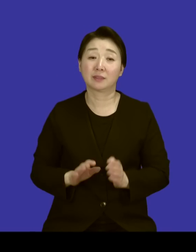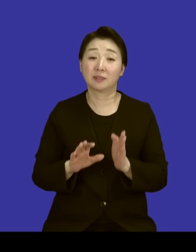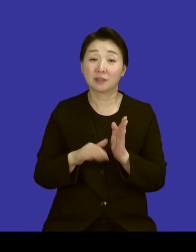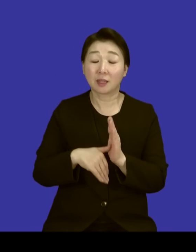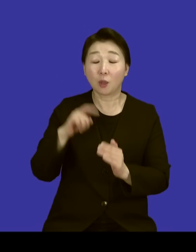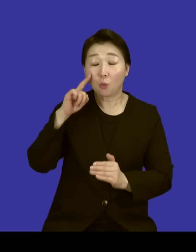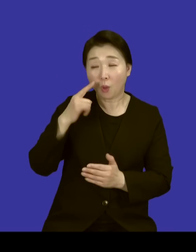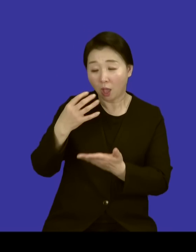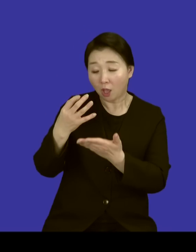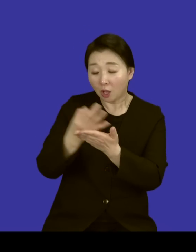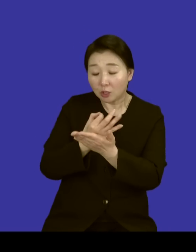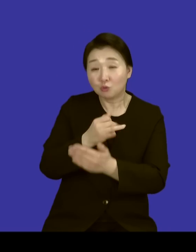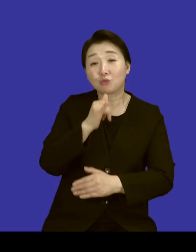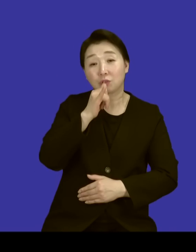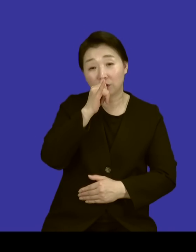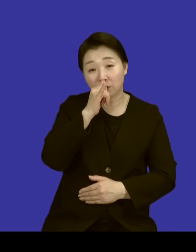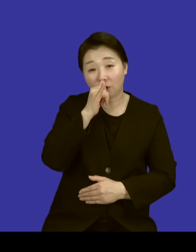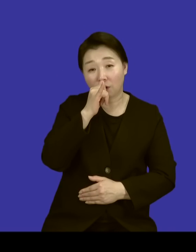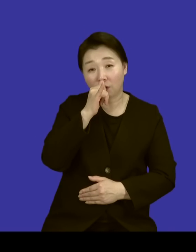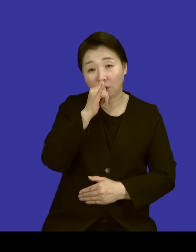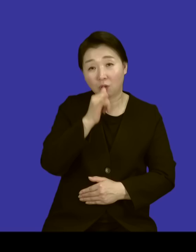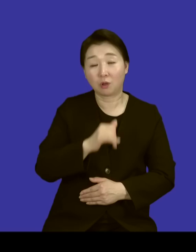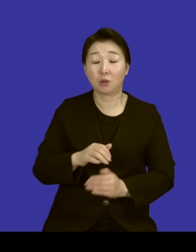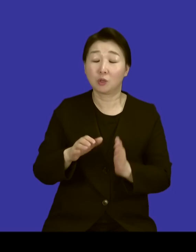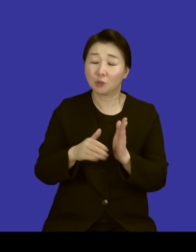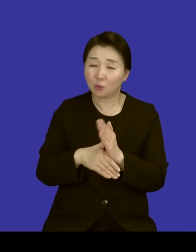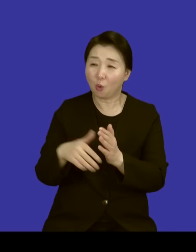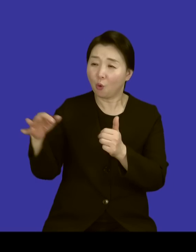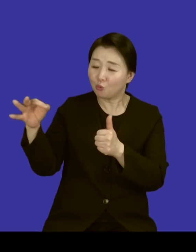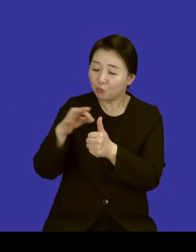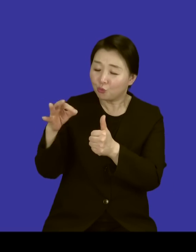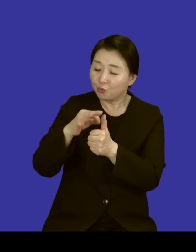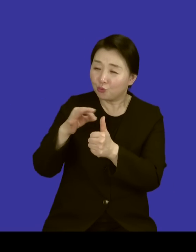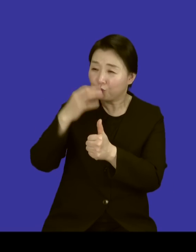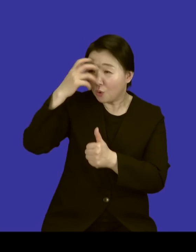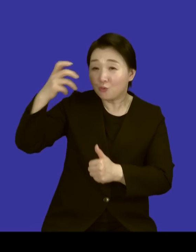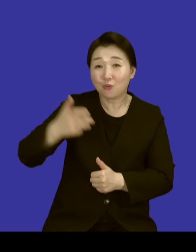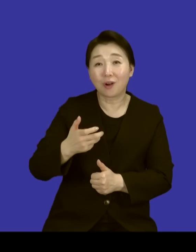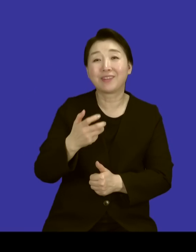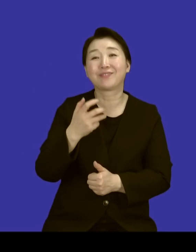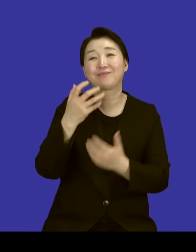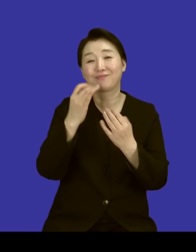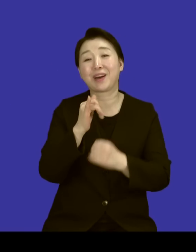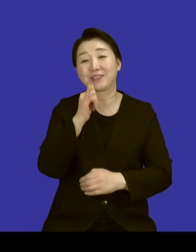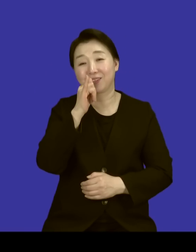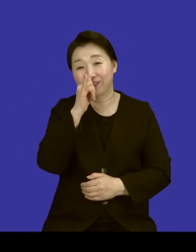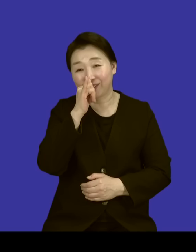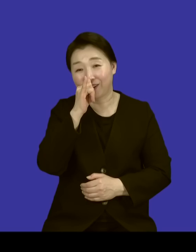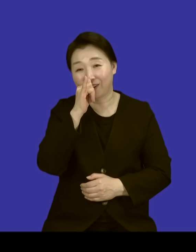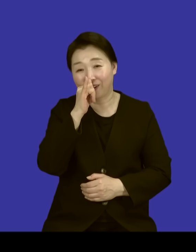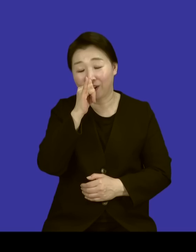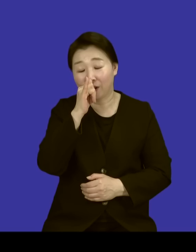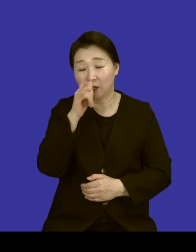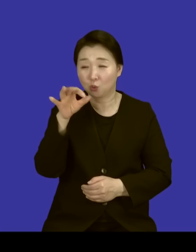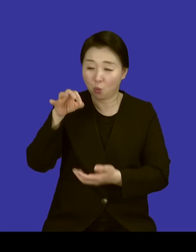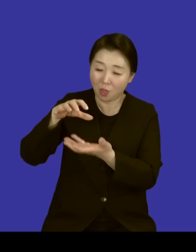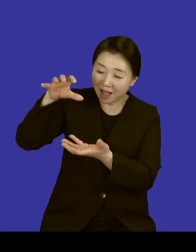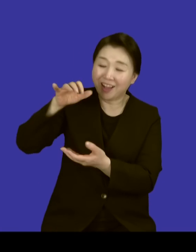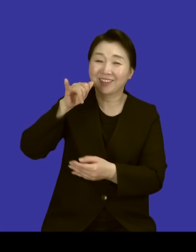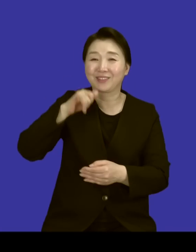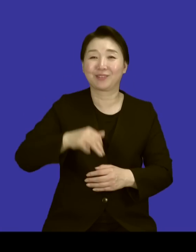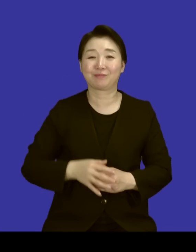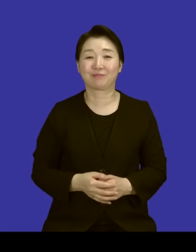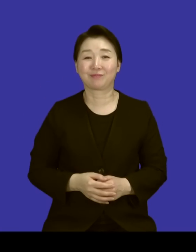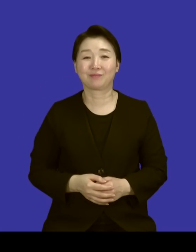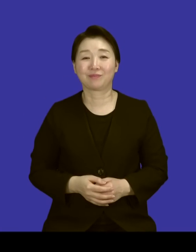내기 시작하고 예. 또 이분 저분 후원하시는 금액도 좀 생기고 예. 펀드가 이렇게 생기기 시작해서